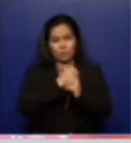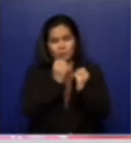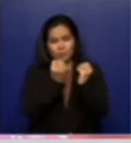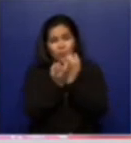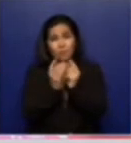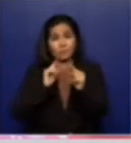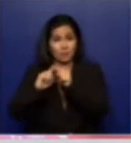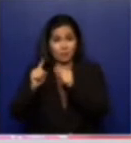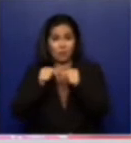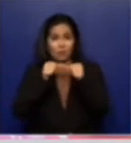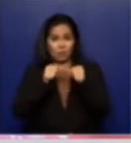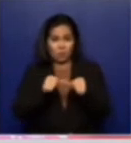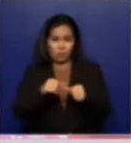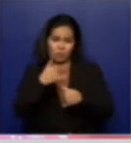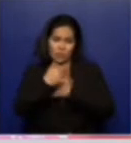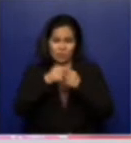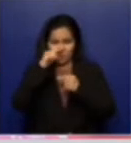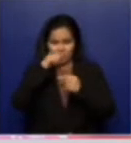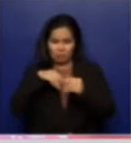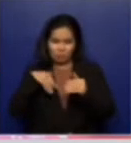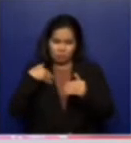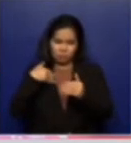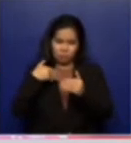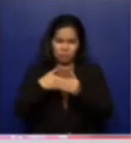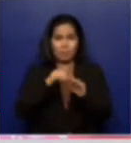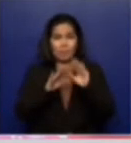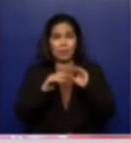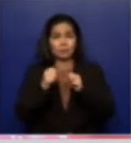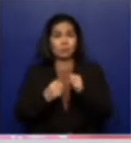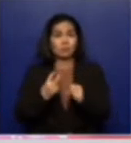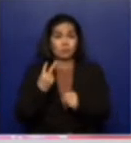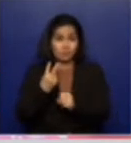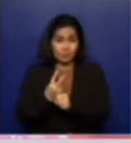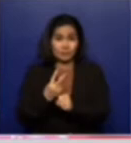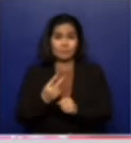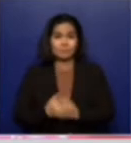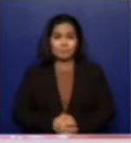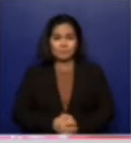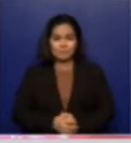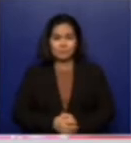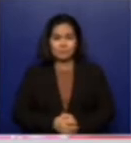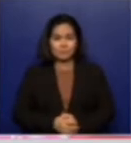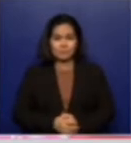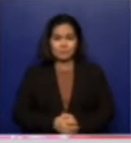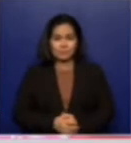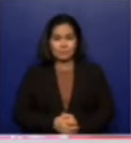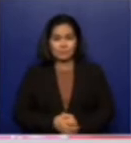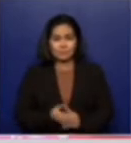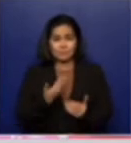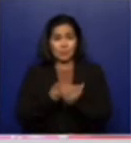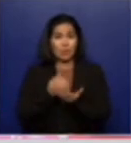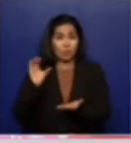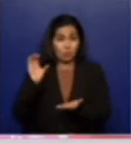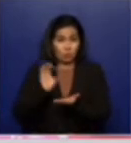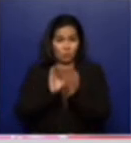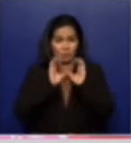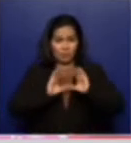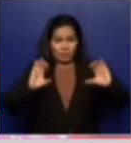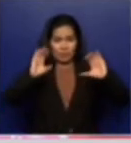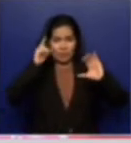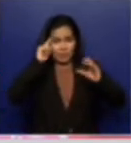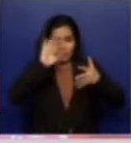ะอยู่กับประเทศไทยมาอีกร่วม2ปีในงบประมาณนี้รัฐบาลได้กำหนดยุทธศาสตร์ไว้6ด้